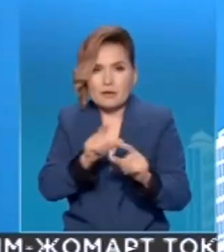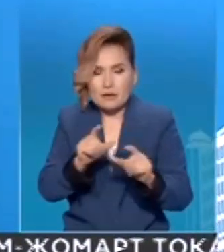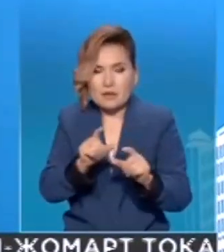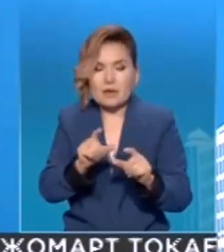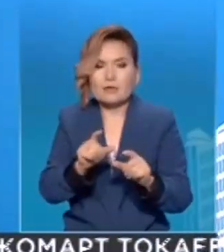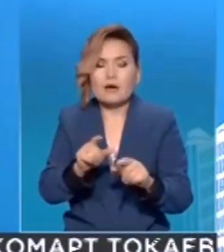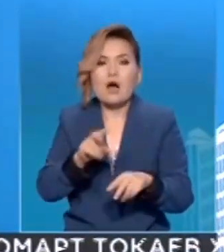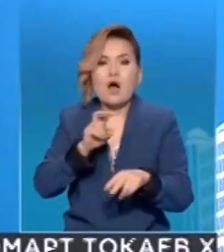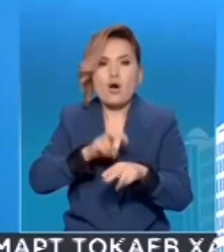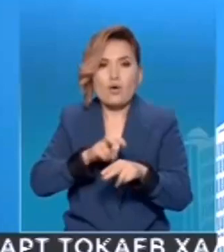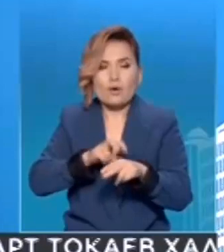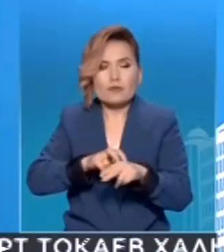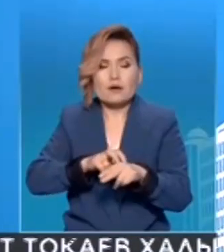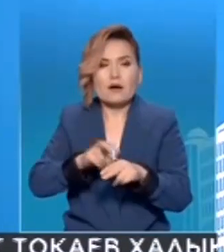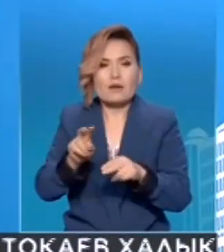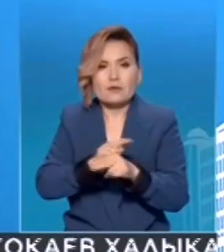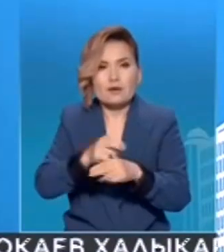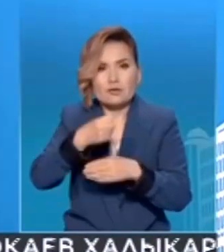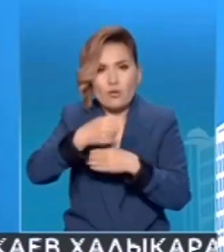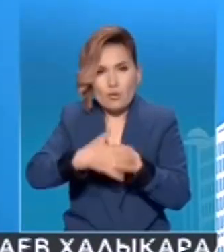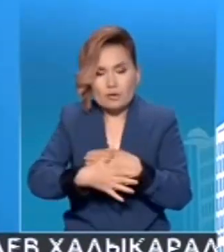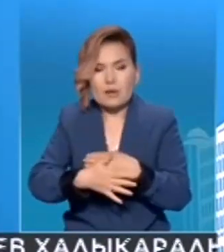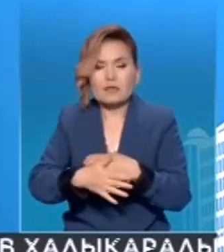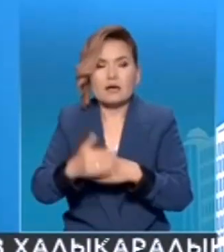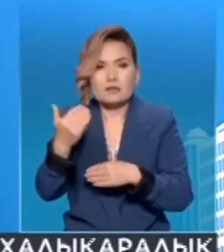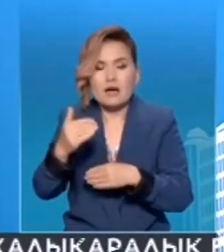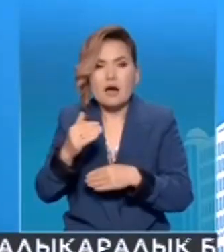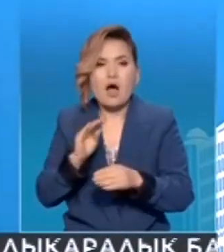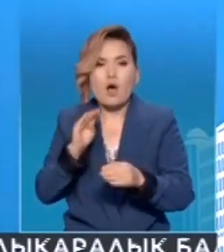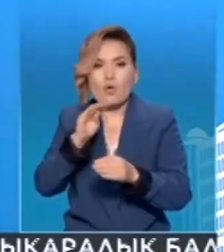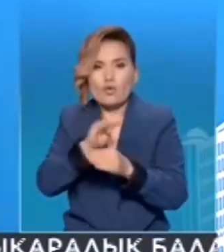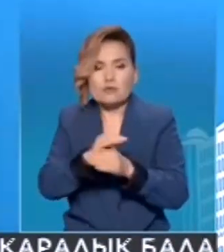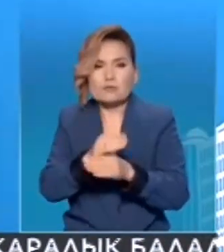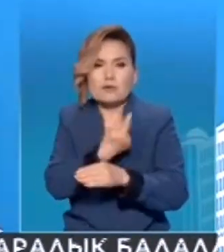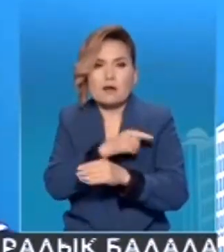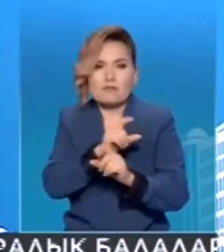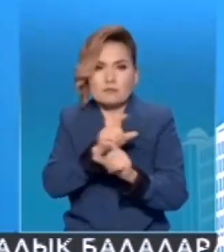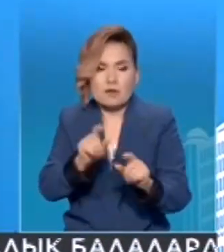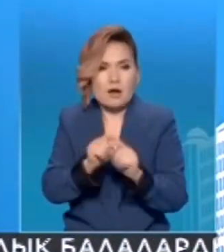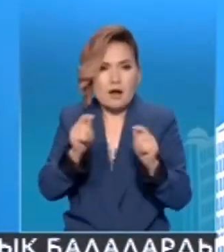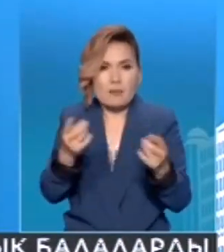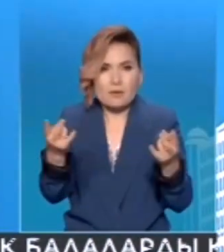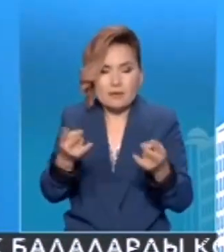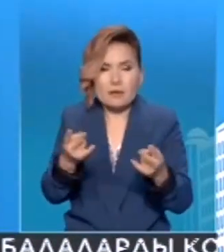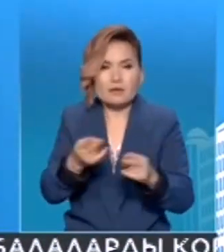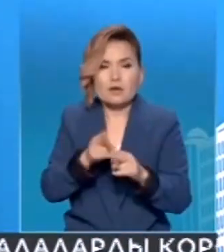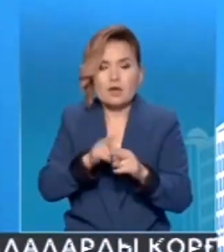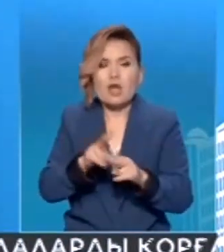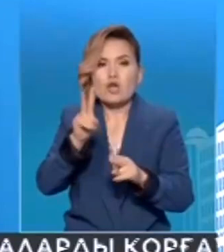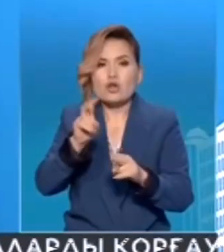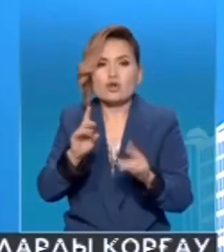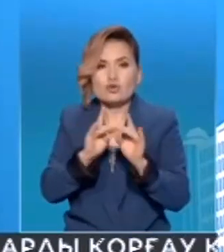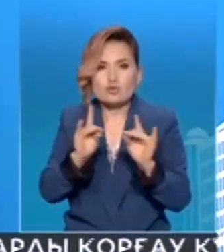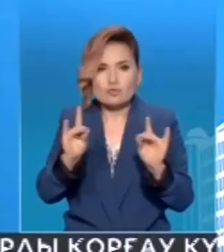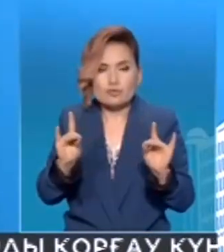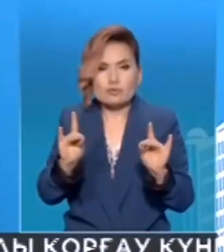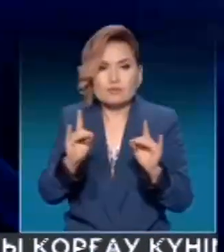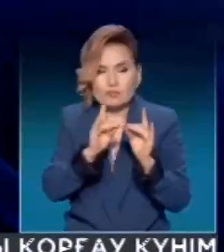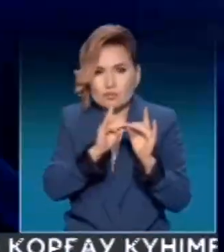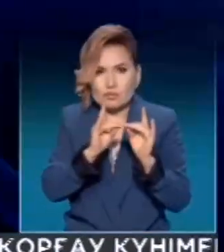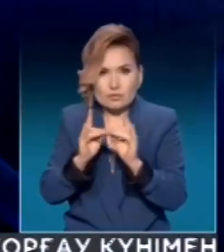педиатрия орталығының ғимаратына қосымша ғимарат салу керек. Кем дегенде ол 200 төсек болу керек.